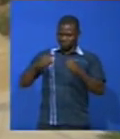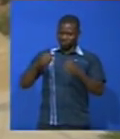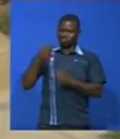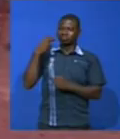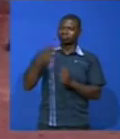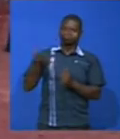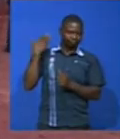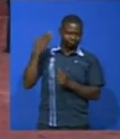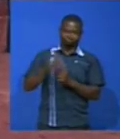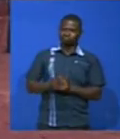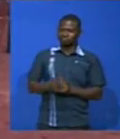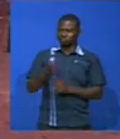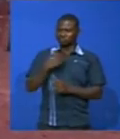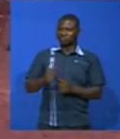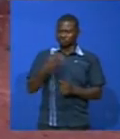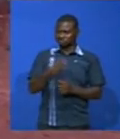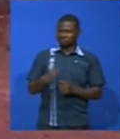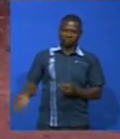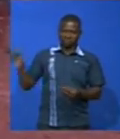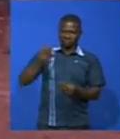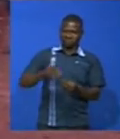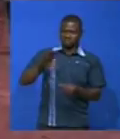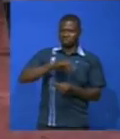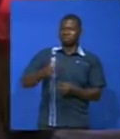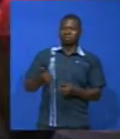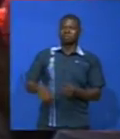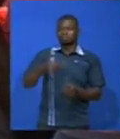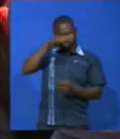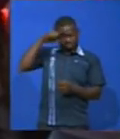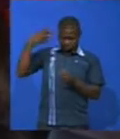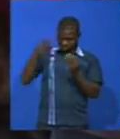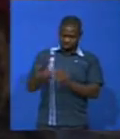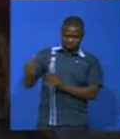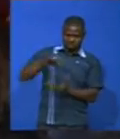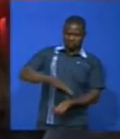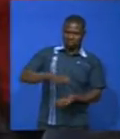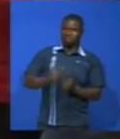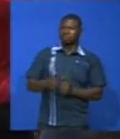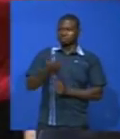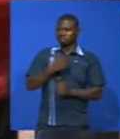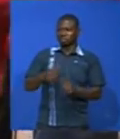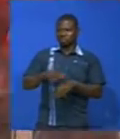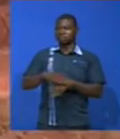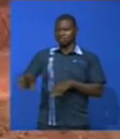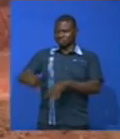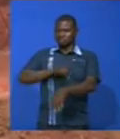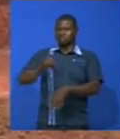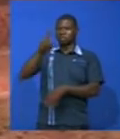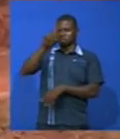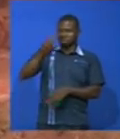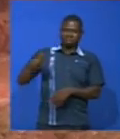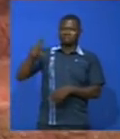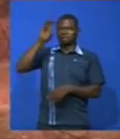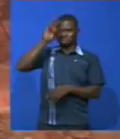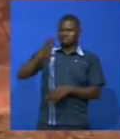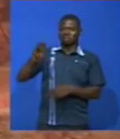préfabriqué alliés au béton. C'est la technique du pont mixte en cours de réalisation sur ce pont long de 106 mètres, 12 mètres de